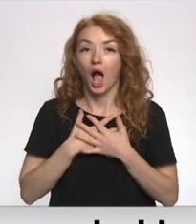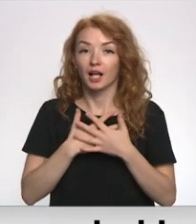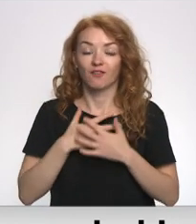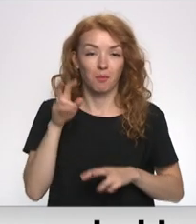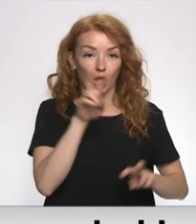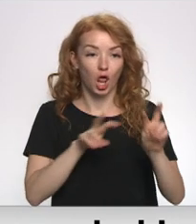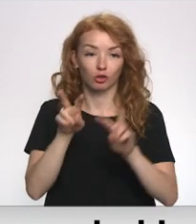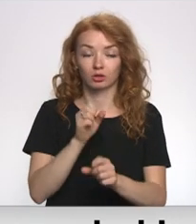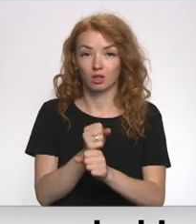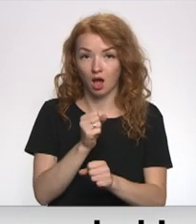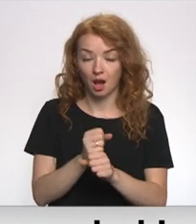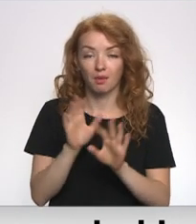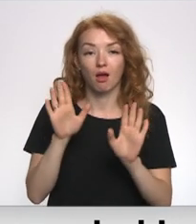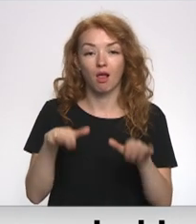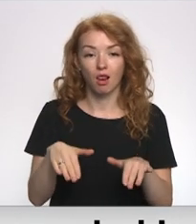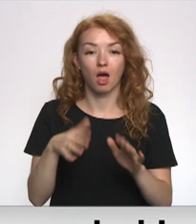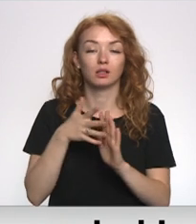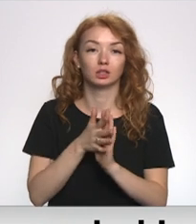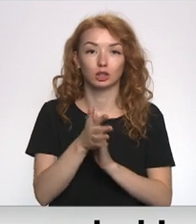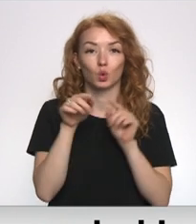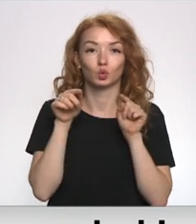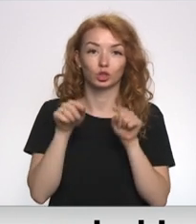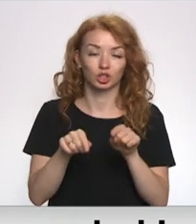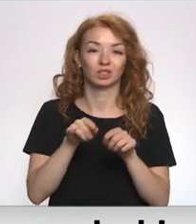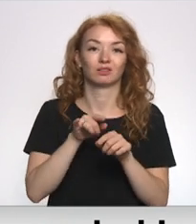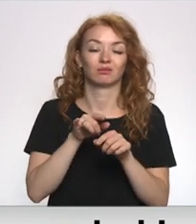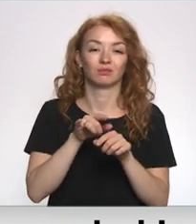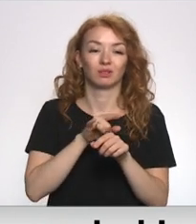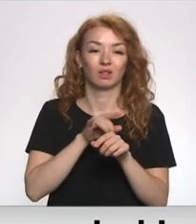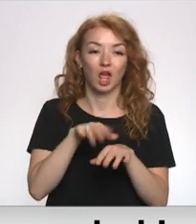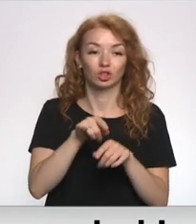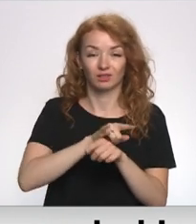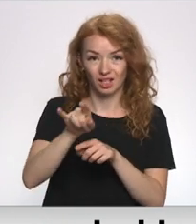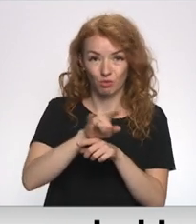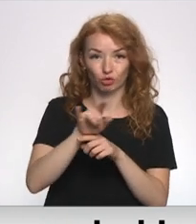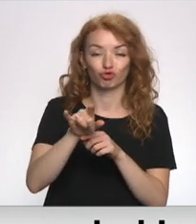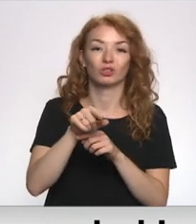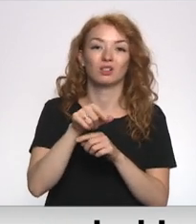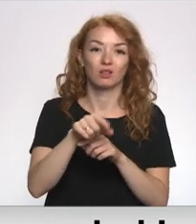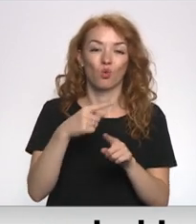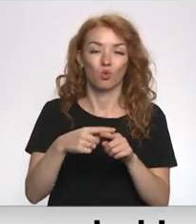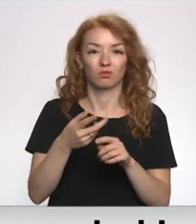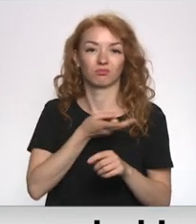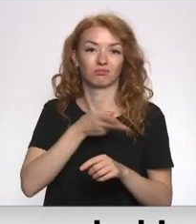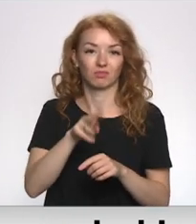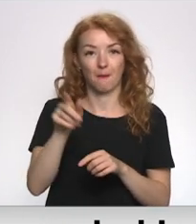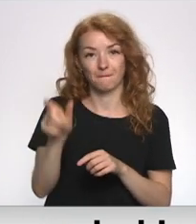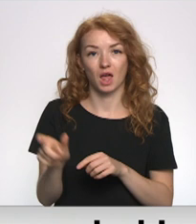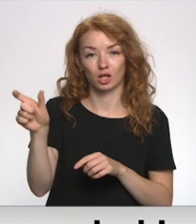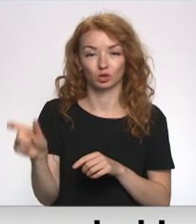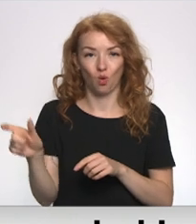darbi, lai tātad attiecīgi izcaut šīs gaisa kuģa atliekas un visticamāk es arī jau tāda bojāgājušās